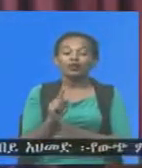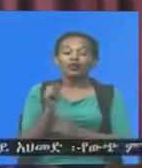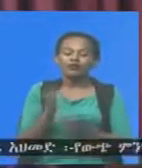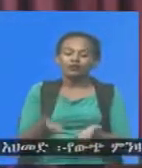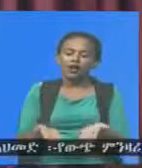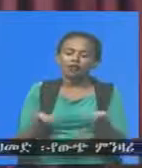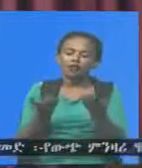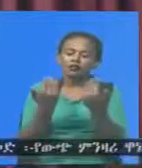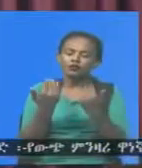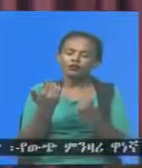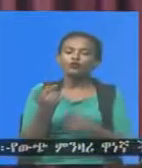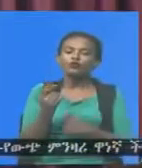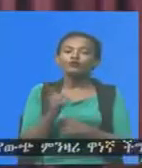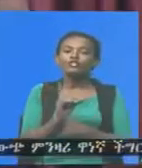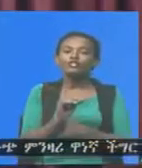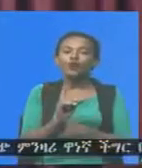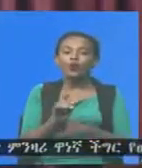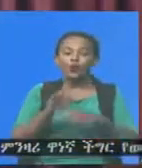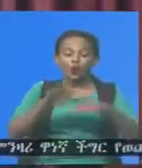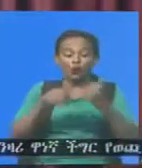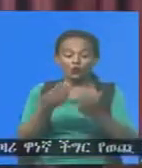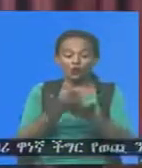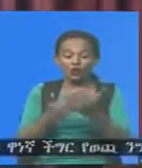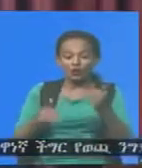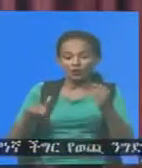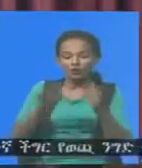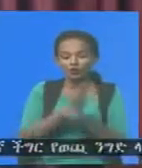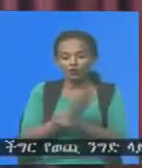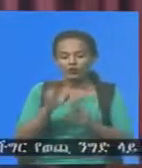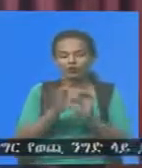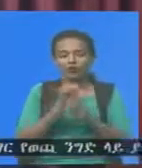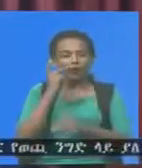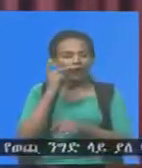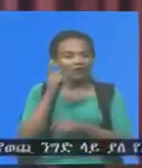ያተረፍነውስ ምንድነው? ሁሉን ነገር ሙሉ አድርጎ ማየት ያስፈልጋል።